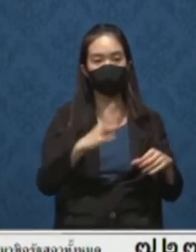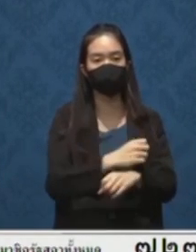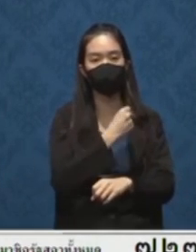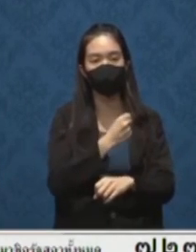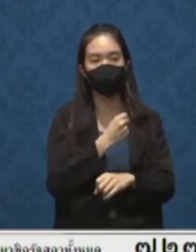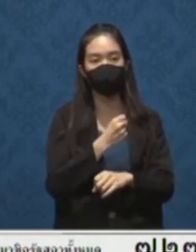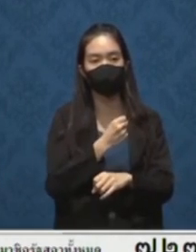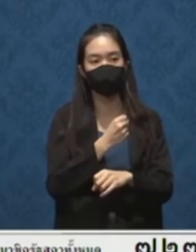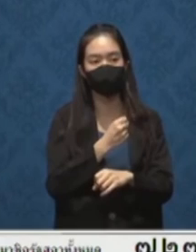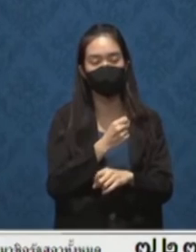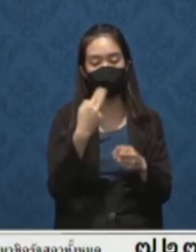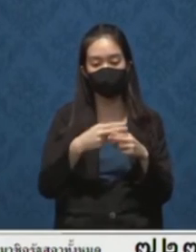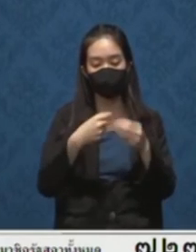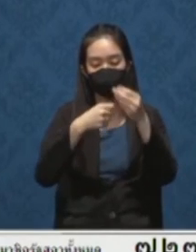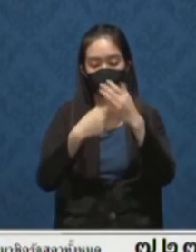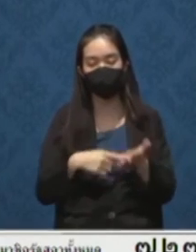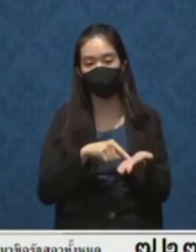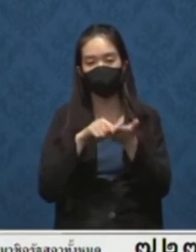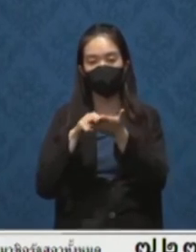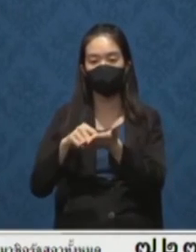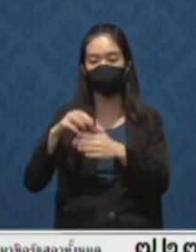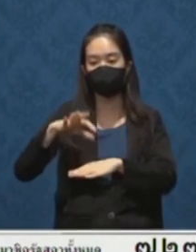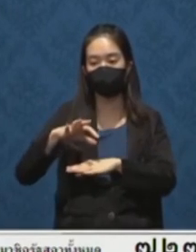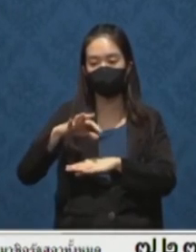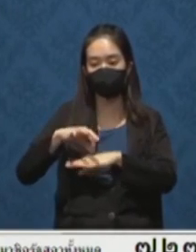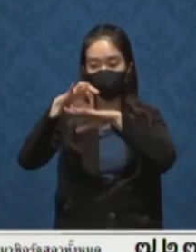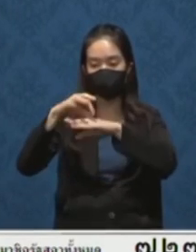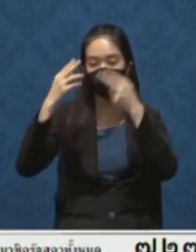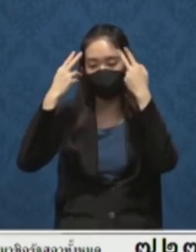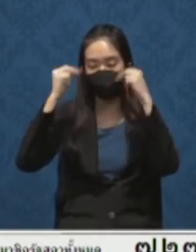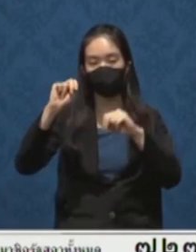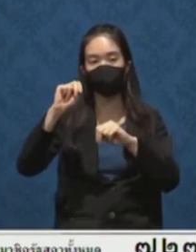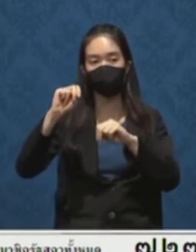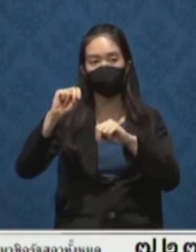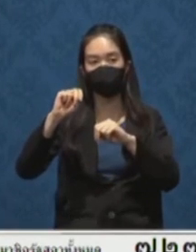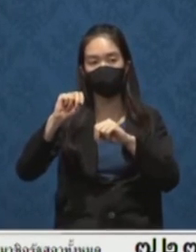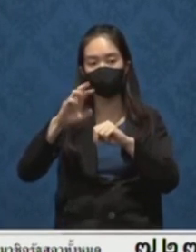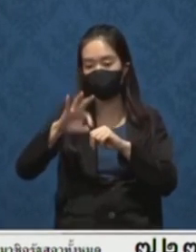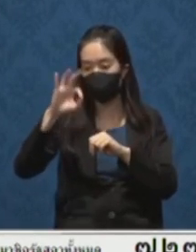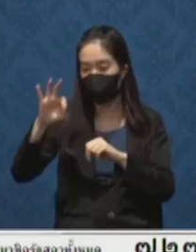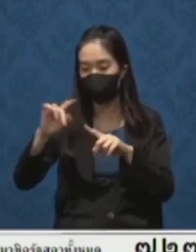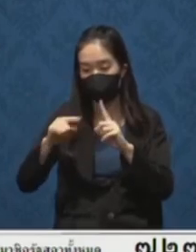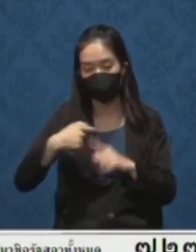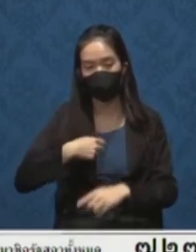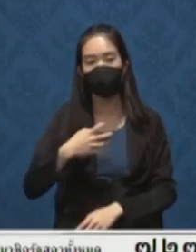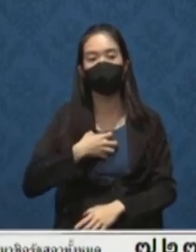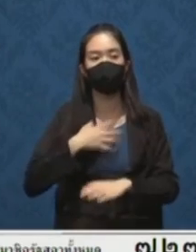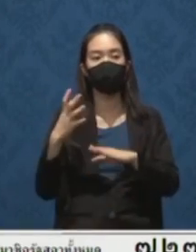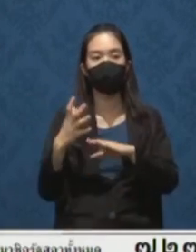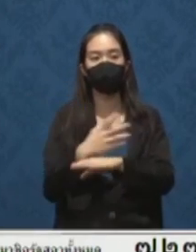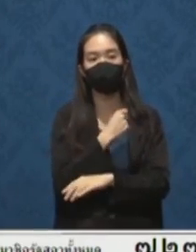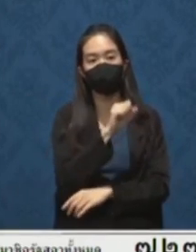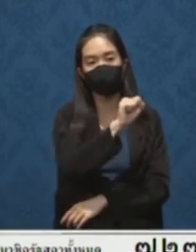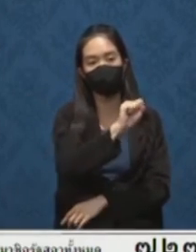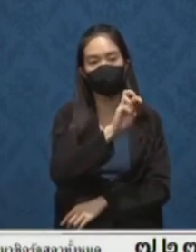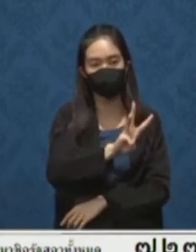ือกนายกรัฐมนตรีกับสมาชิกสภาผู้แถนรัศดอนโดยยังคงอำนาจของสมาชิกวิท